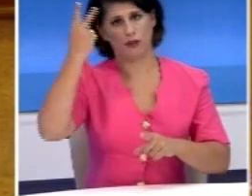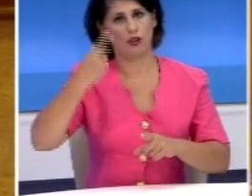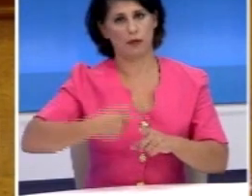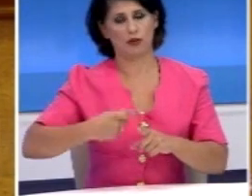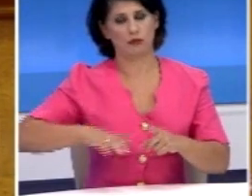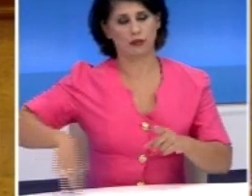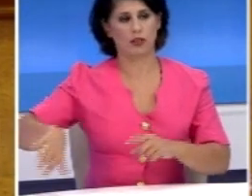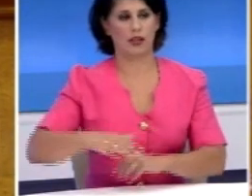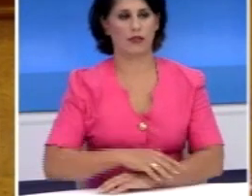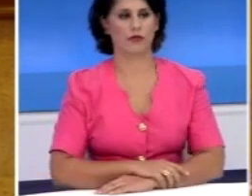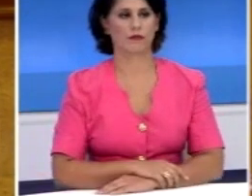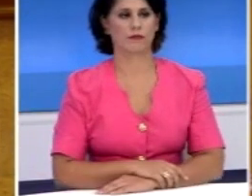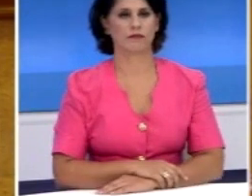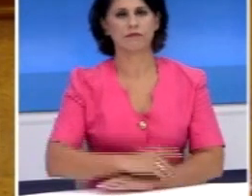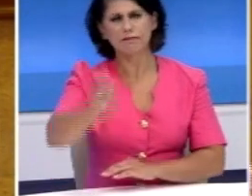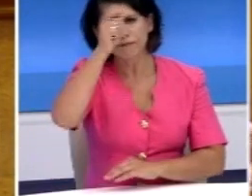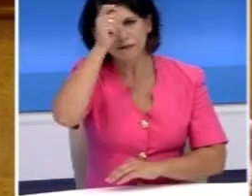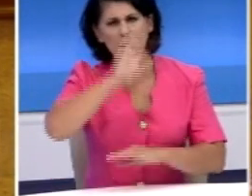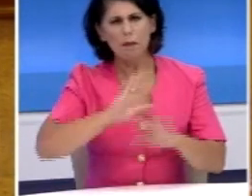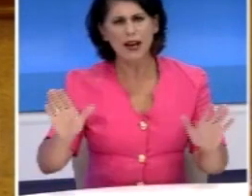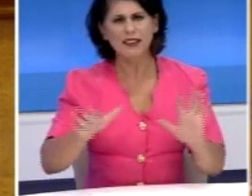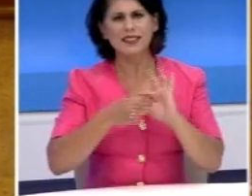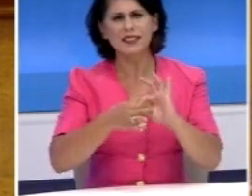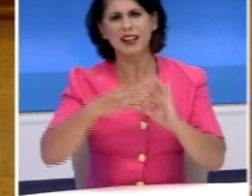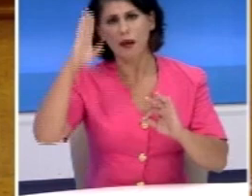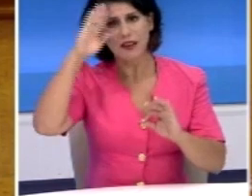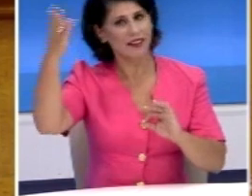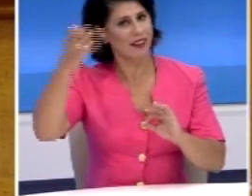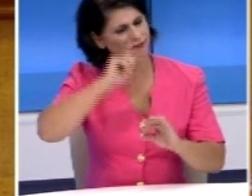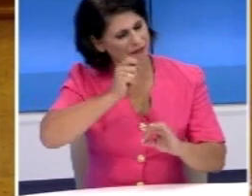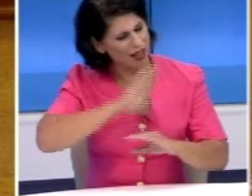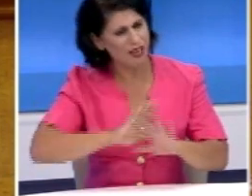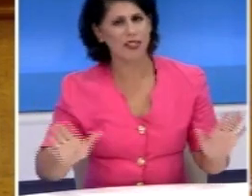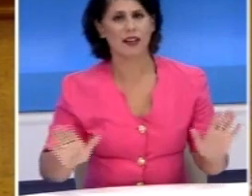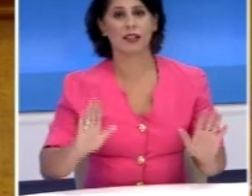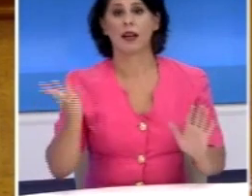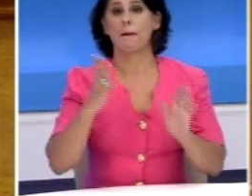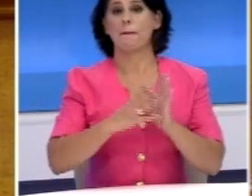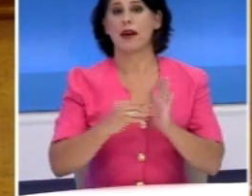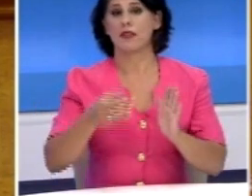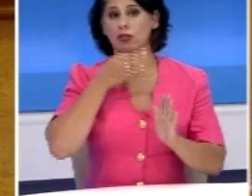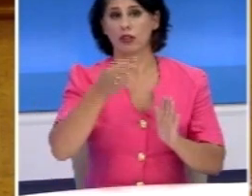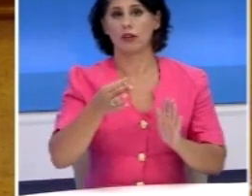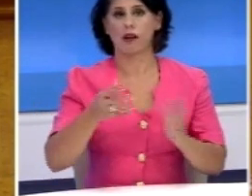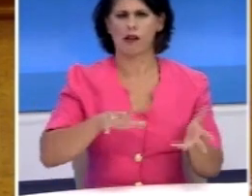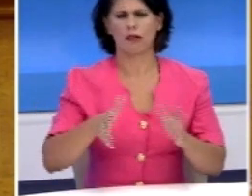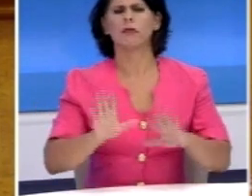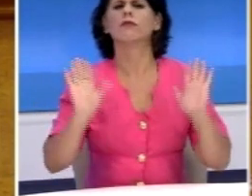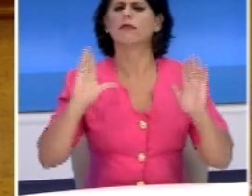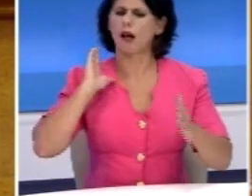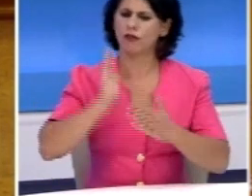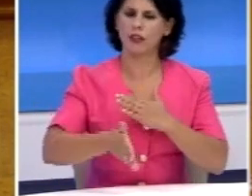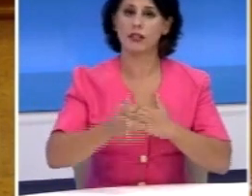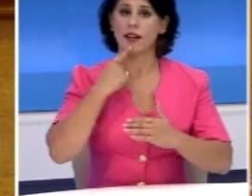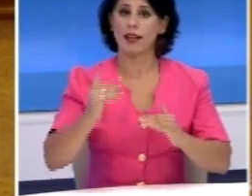του. Το ομολογούν οι συμμαχοί σας, οι Αμερικάνοι, όταν για παράδειγμα έλεγαν χωρίς μισόλογα ότι η